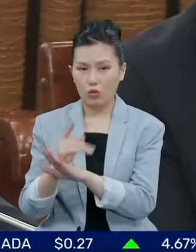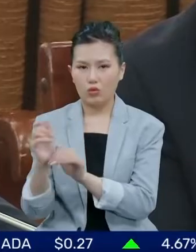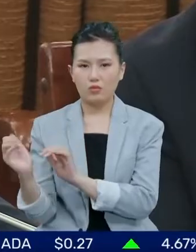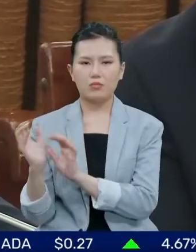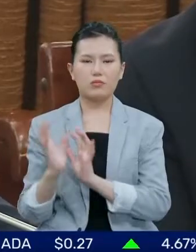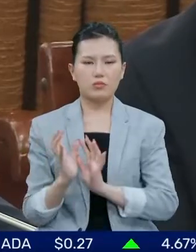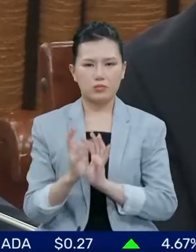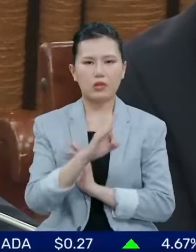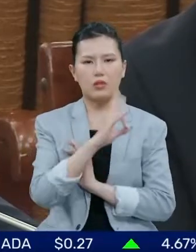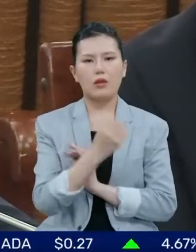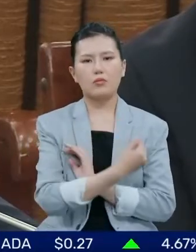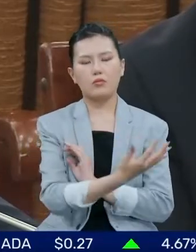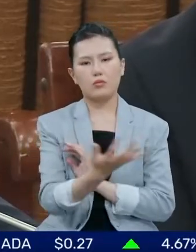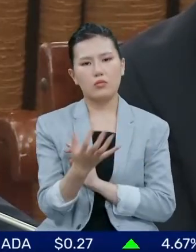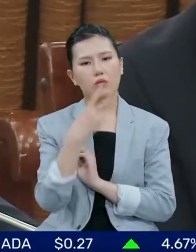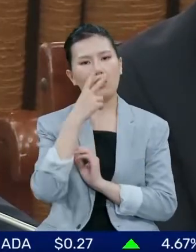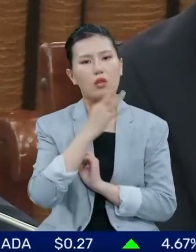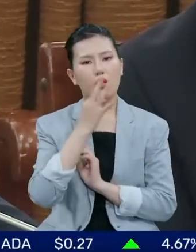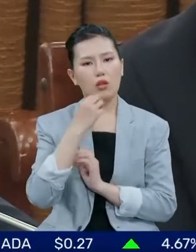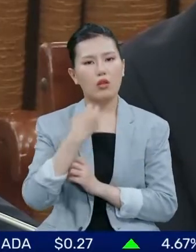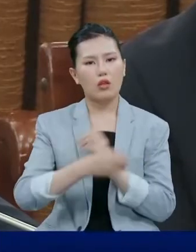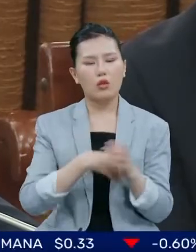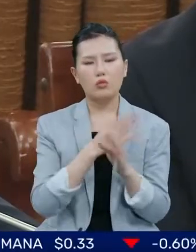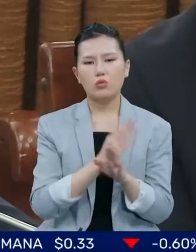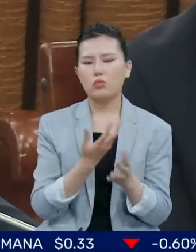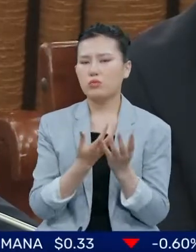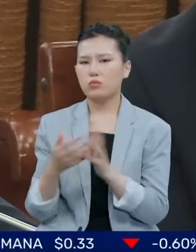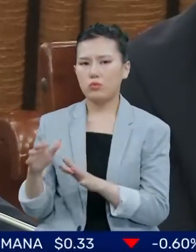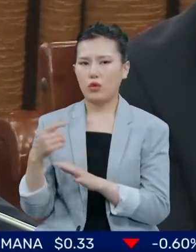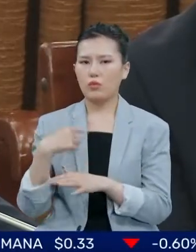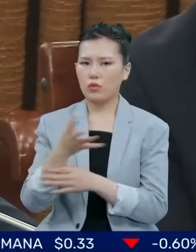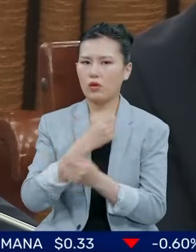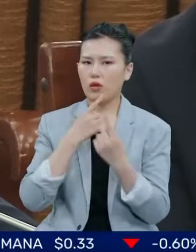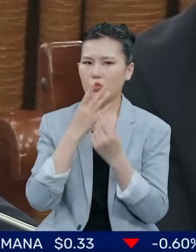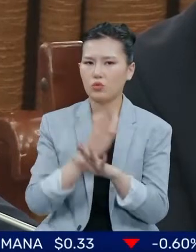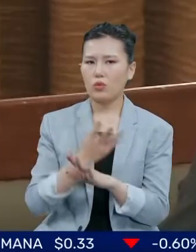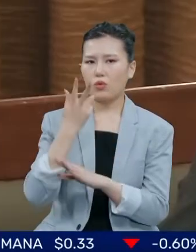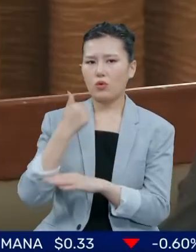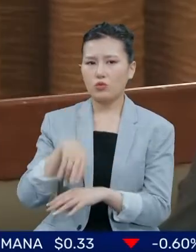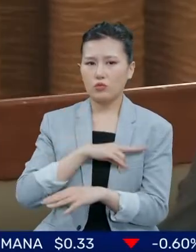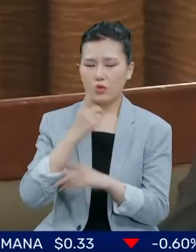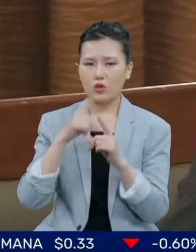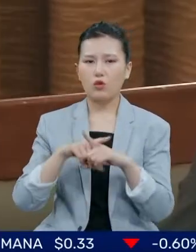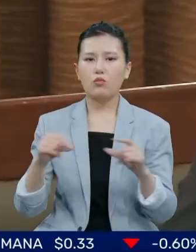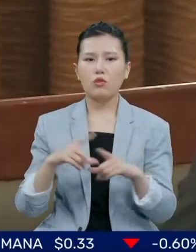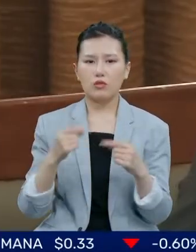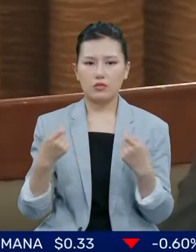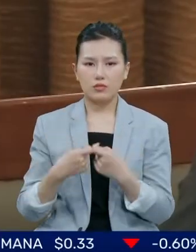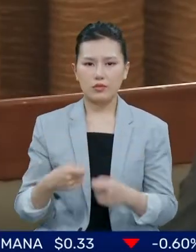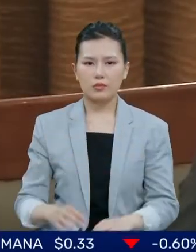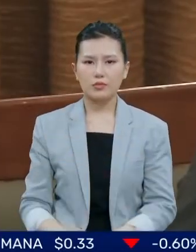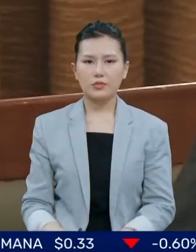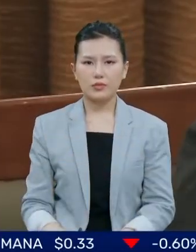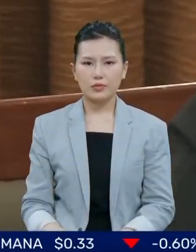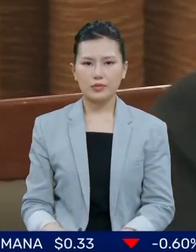энэ асуудыг нэг хилцээд байгаа юм шиг ийм одоо үзэгдэл төдий ийм өнг аясуудаа та нар одоо болох хэрэгтэй. Манай намаас 4-р